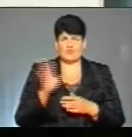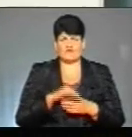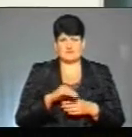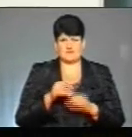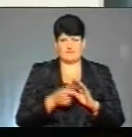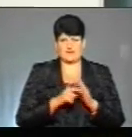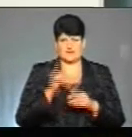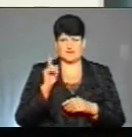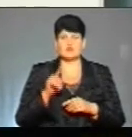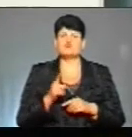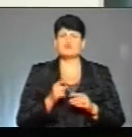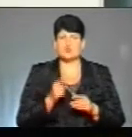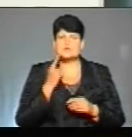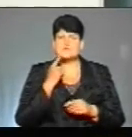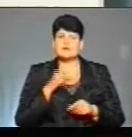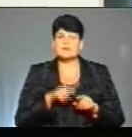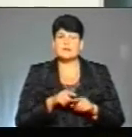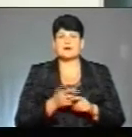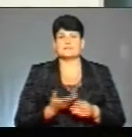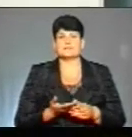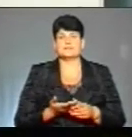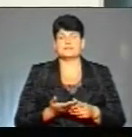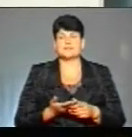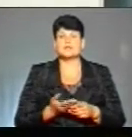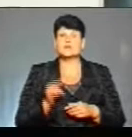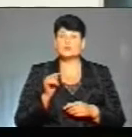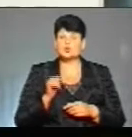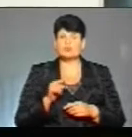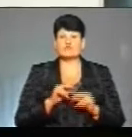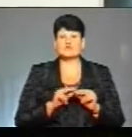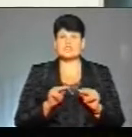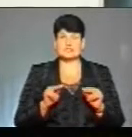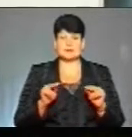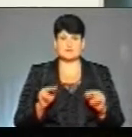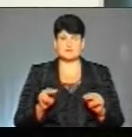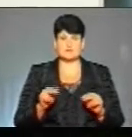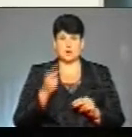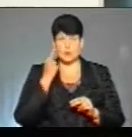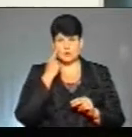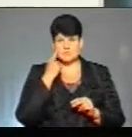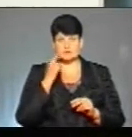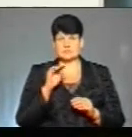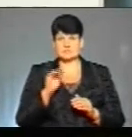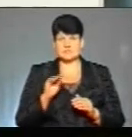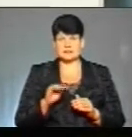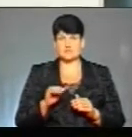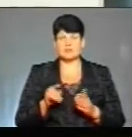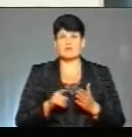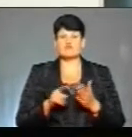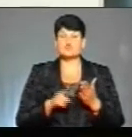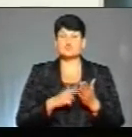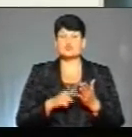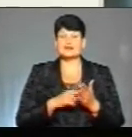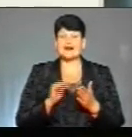знати, чому така оцінка і саме така оцінка. Тому вчитель оцінку виставлятиме у